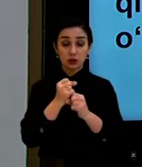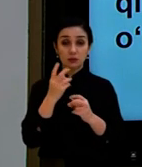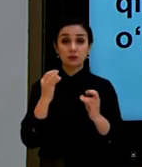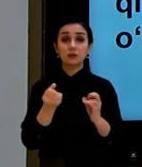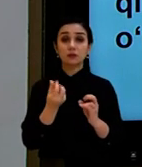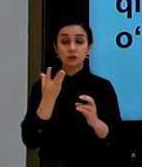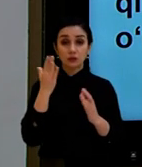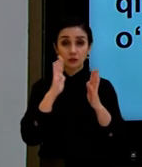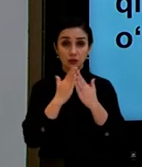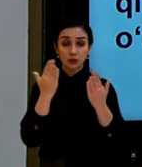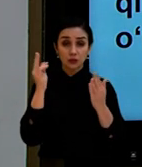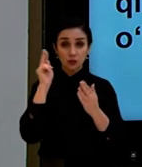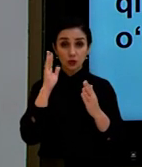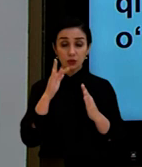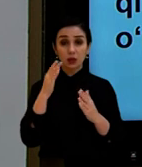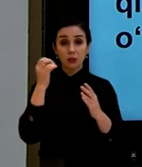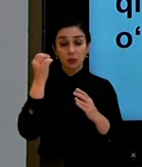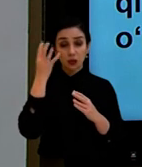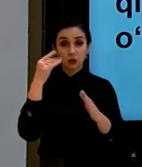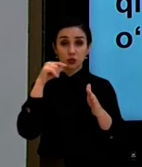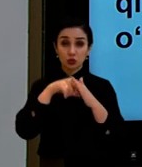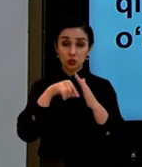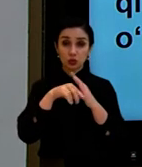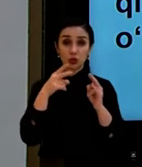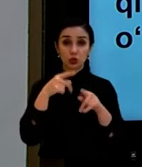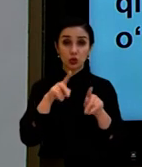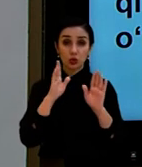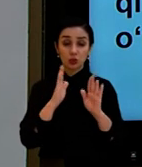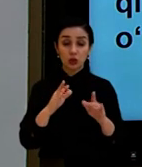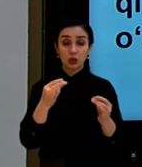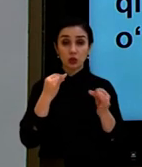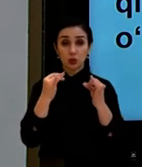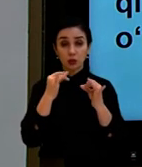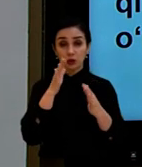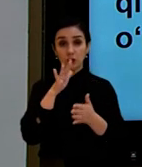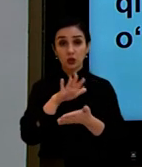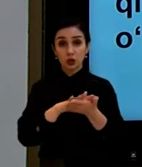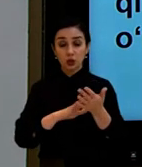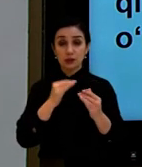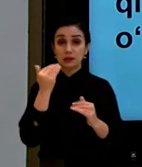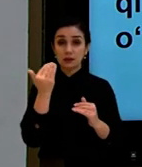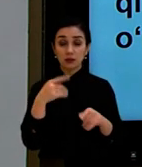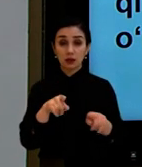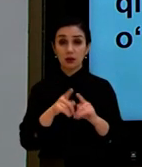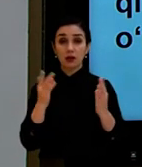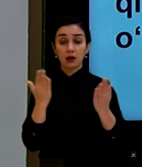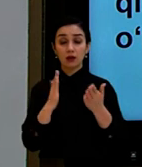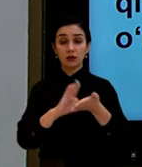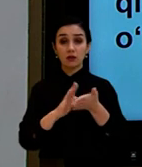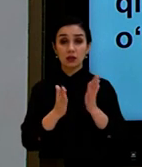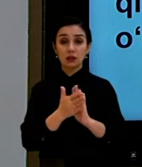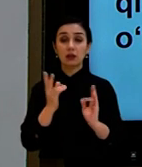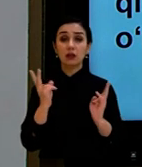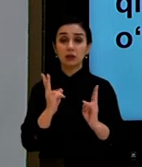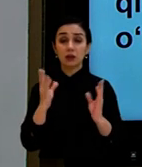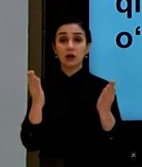ko'p kitob o'qisangiz, bilimingiz shuncha chuqur bo'ladi. Suhbat jarayonida esa siz qanday vaziyatda